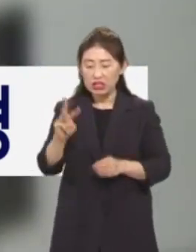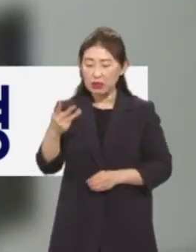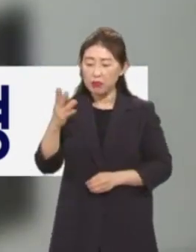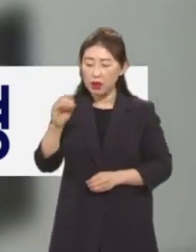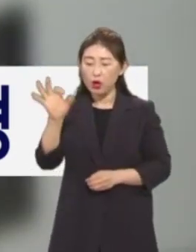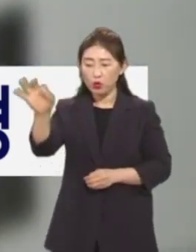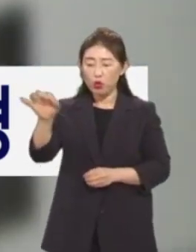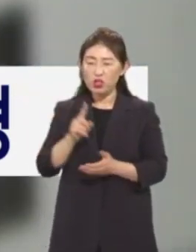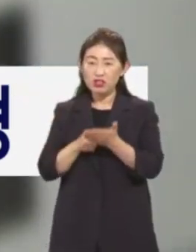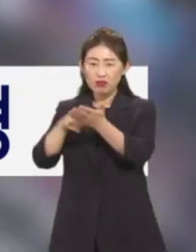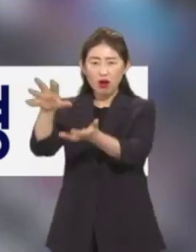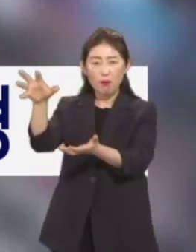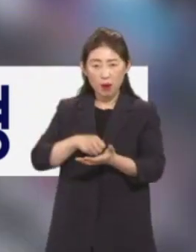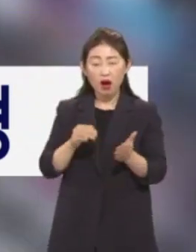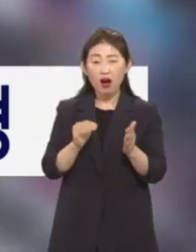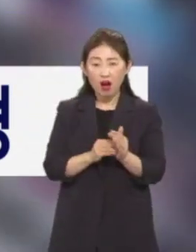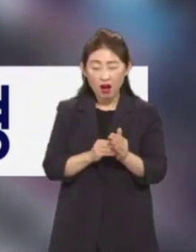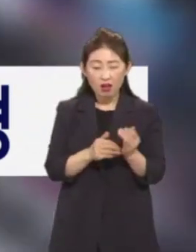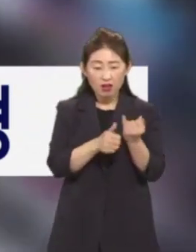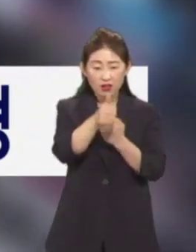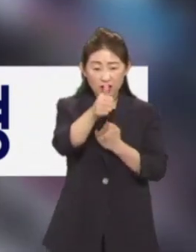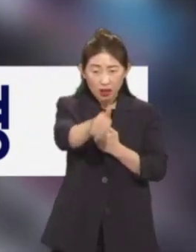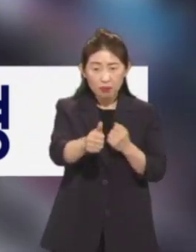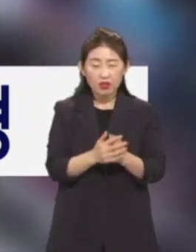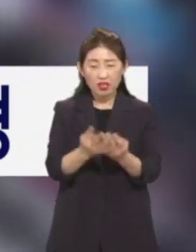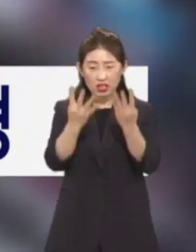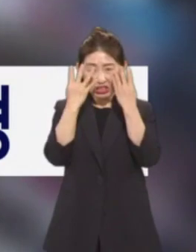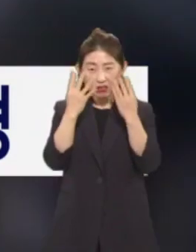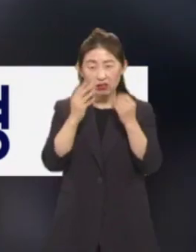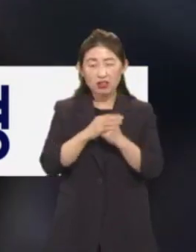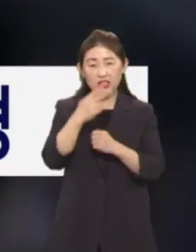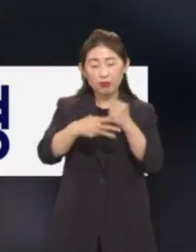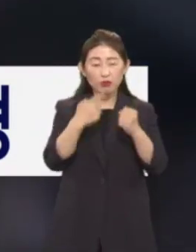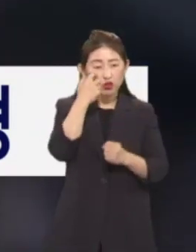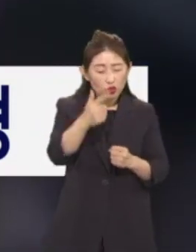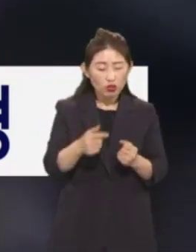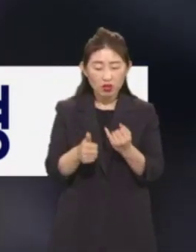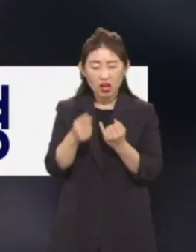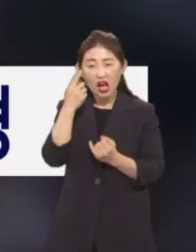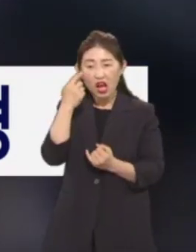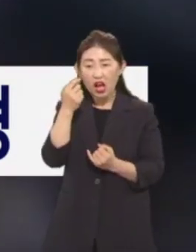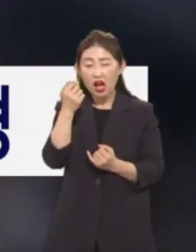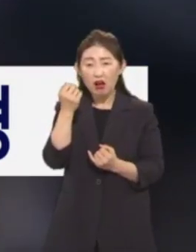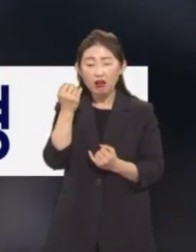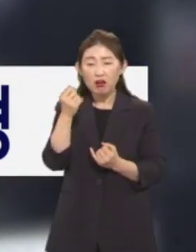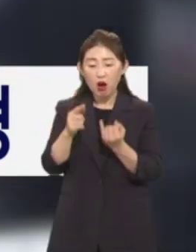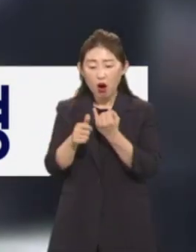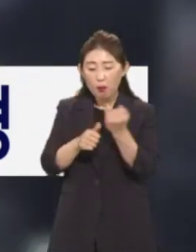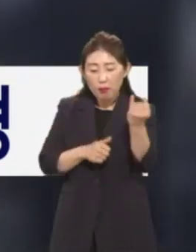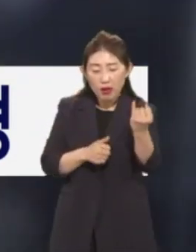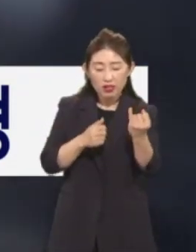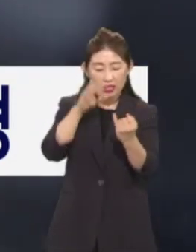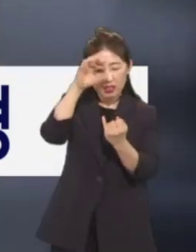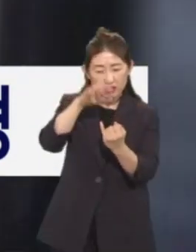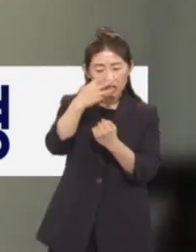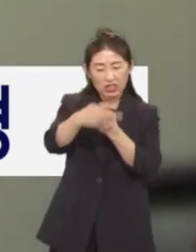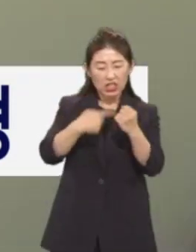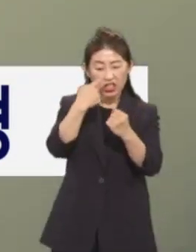300만 원을 부당하게 수령한 혐의로 30대 친부에게 징역 3년 6월을, 의붓 엄마에겐 징역 1년을 각각